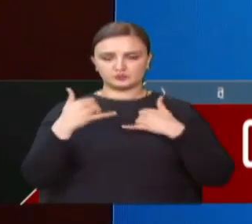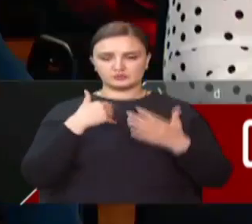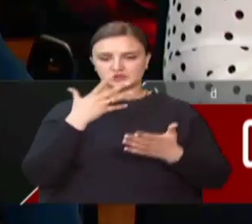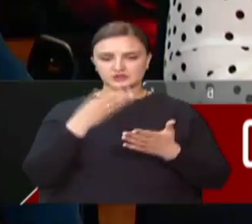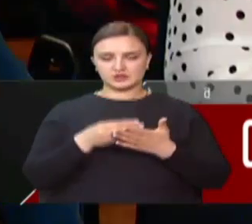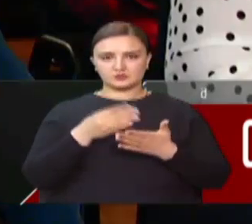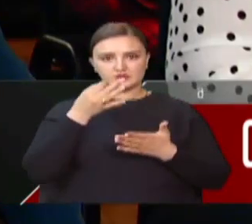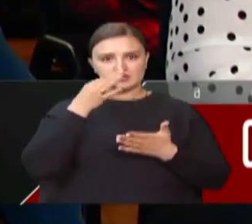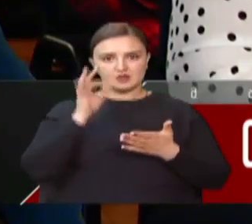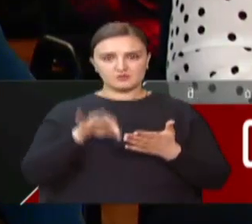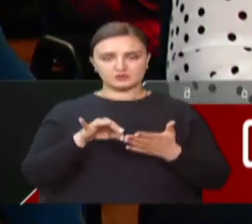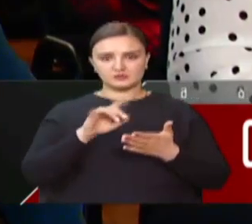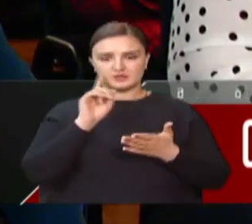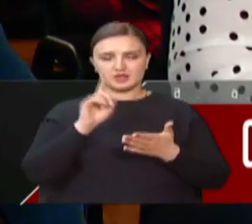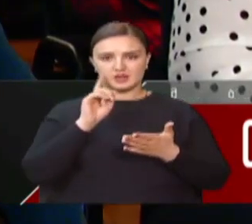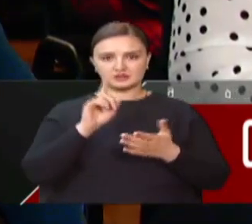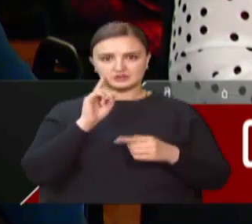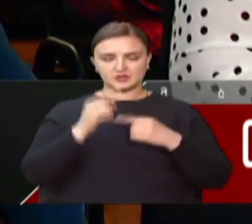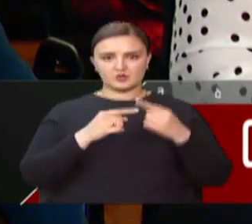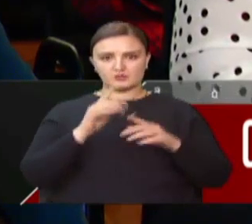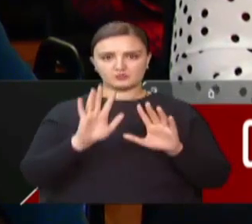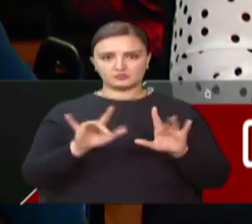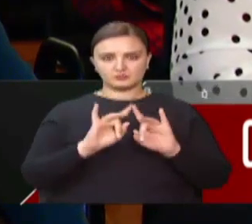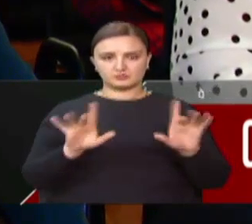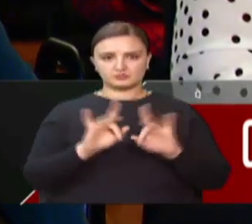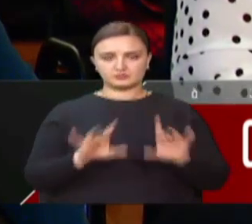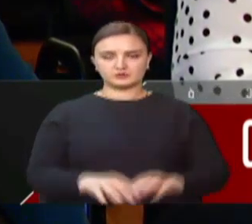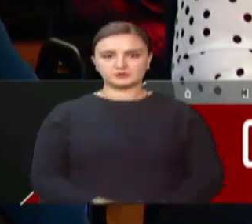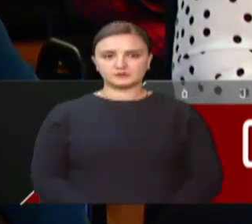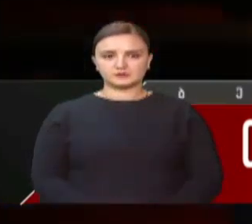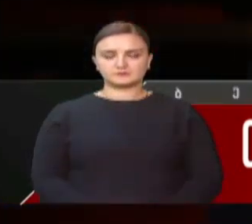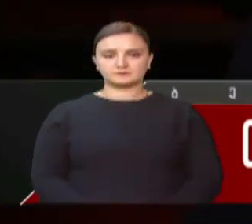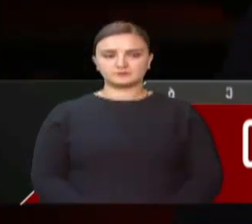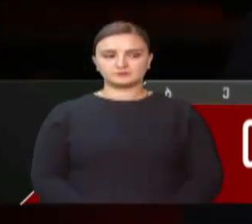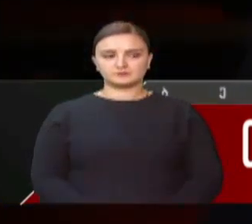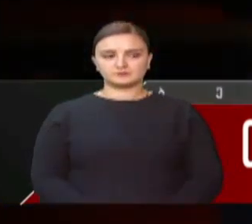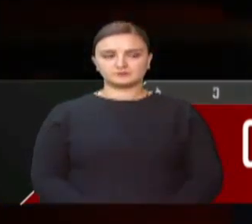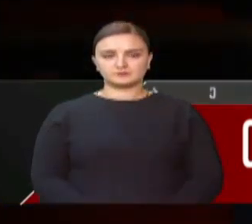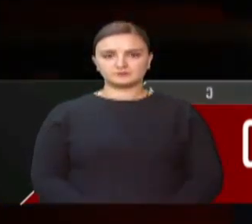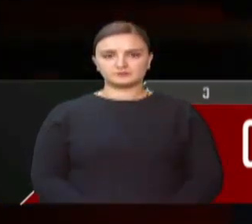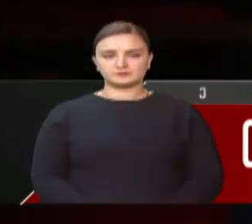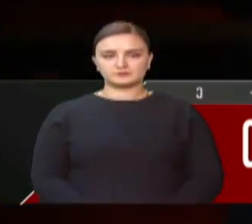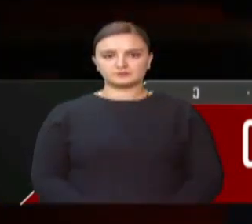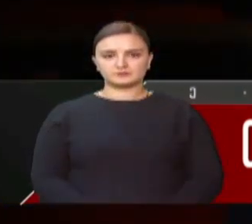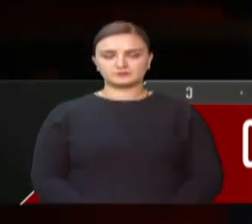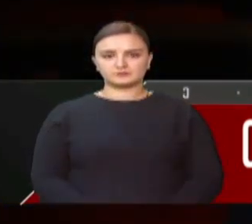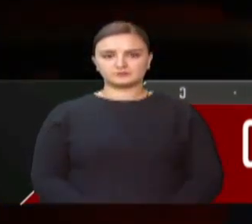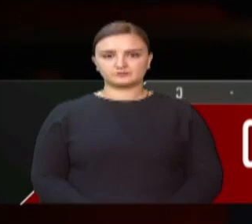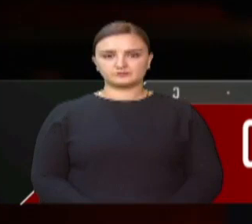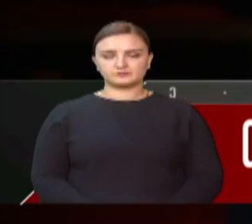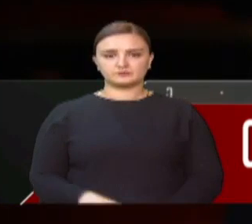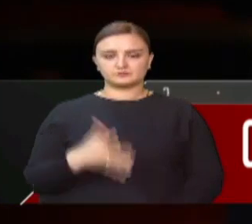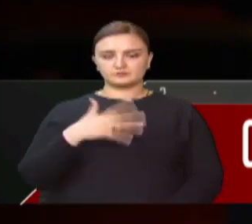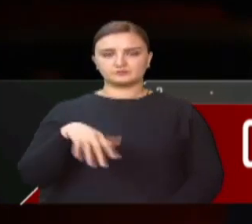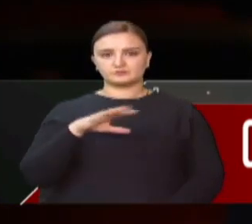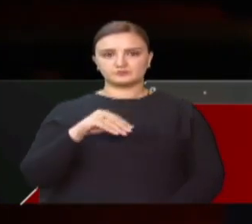საკუთარ გამოცდილებას, ახალგაზრდა თაობას გაუზიარებენ. ჩვენ ვეყოლება ეს მასტერკლასები